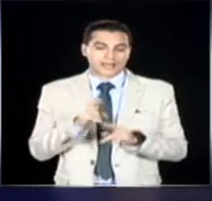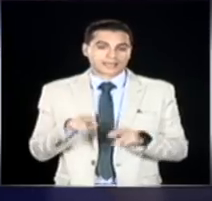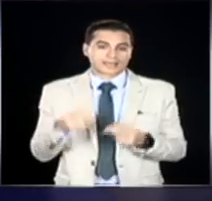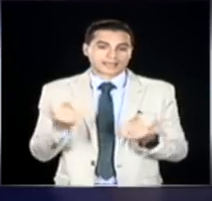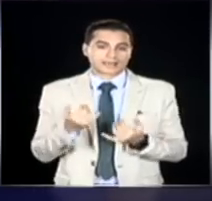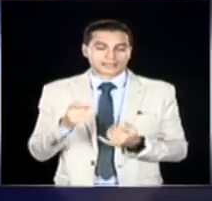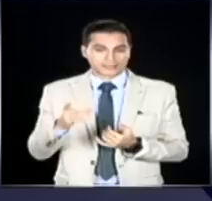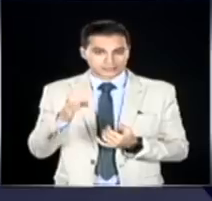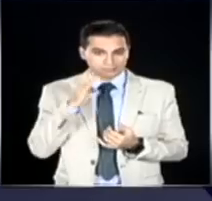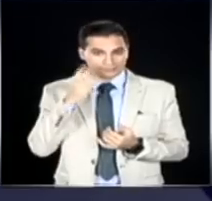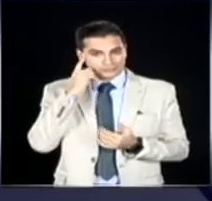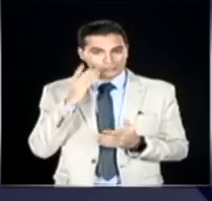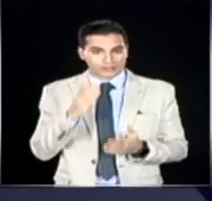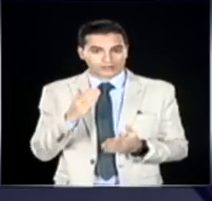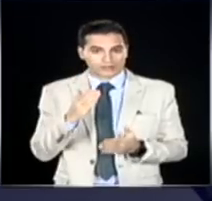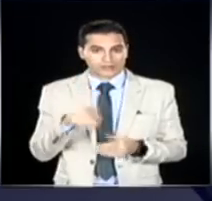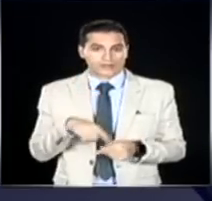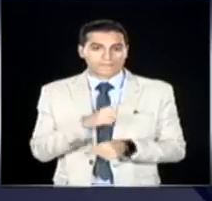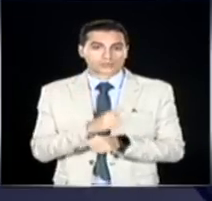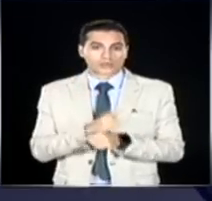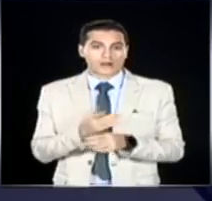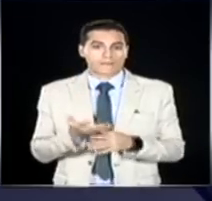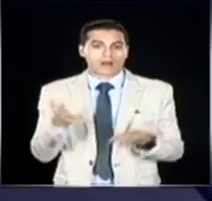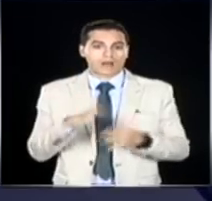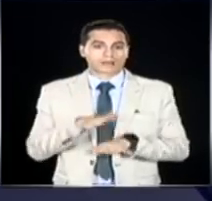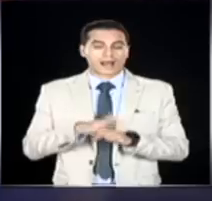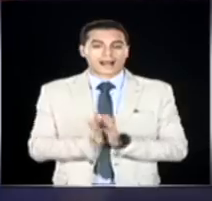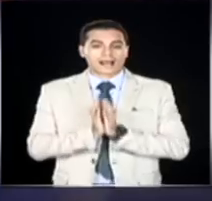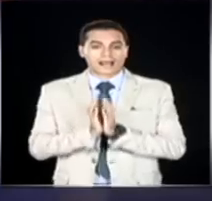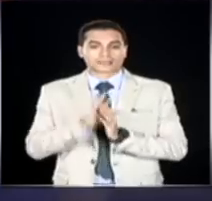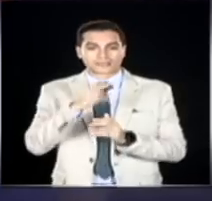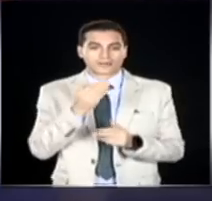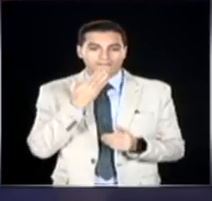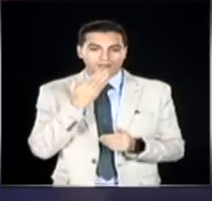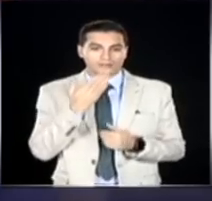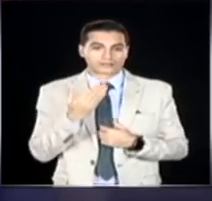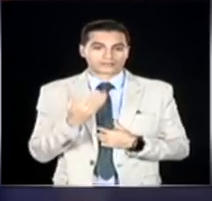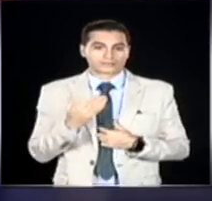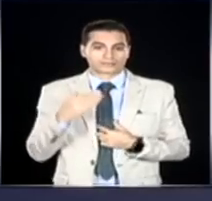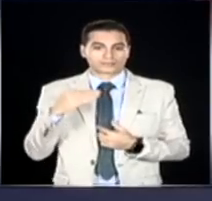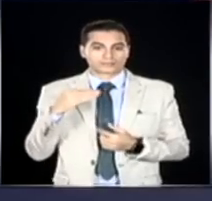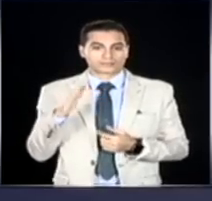تتجاوب اكثر مدربين العرب حصولا على كاس الامم الافريقيه